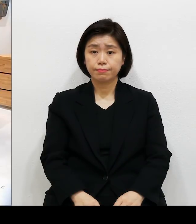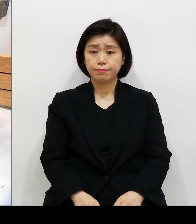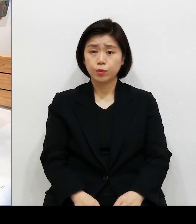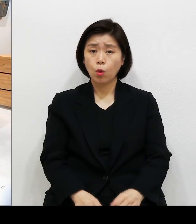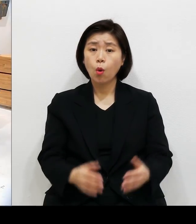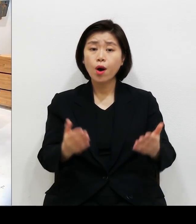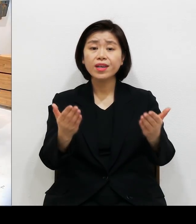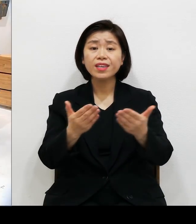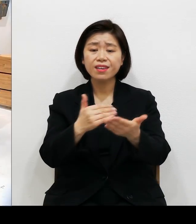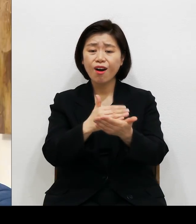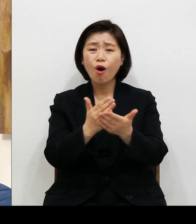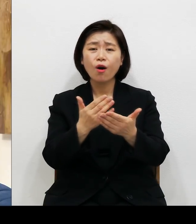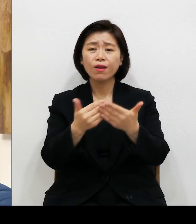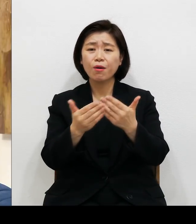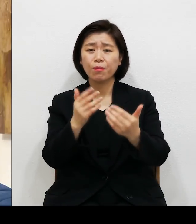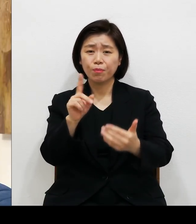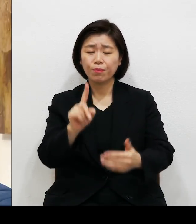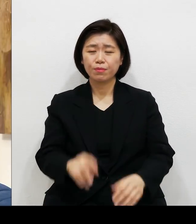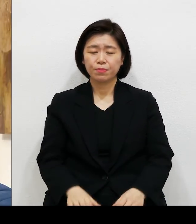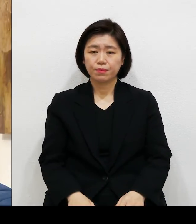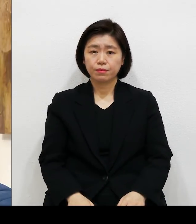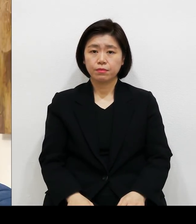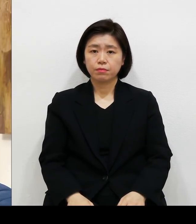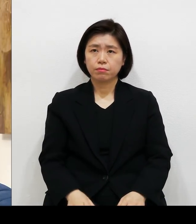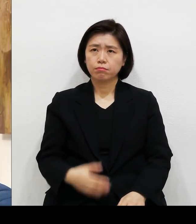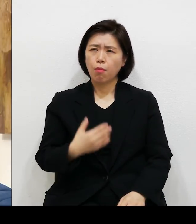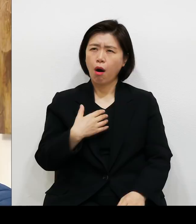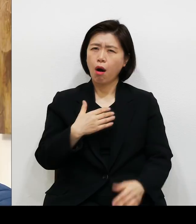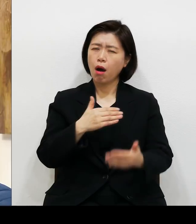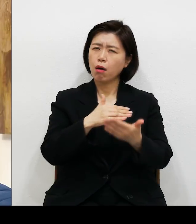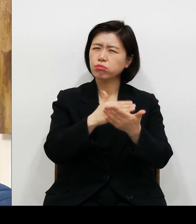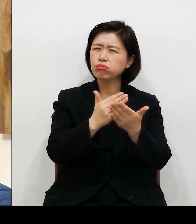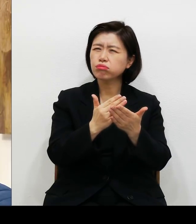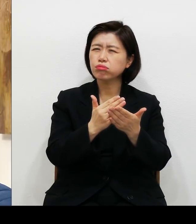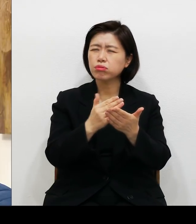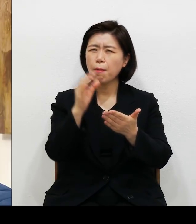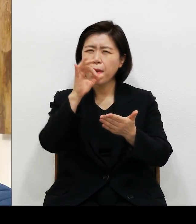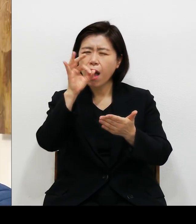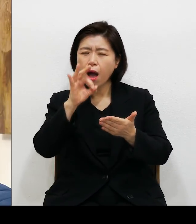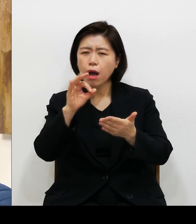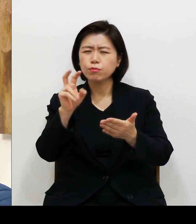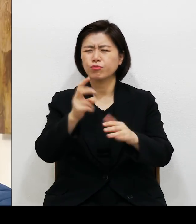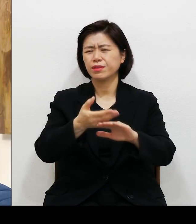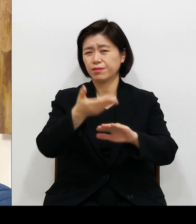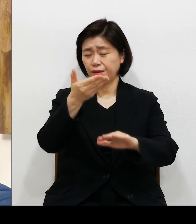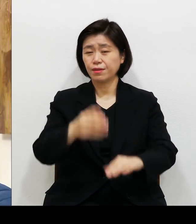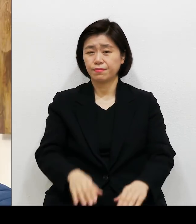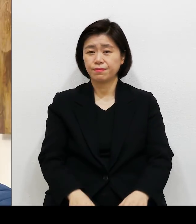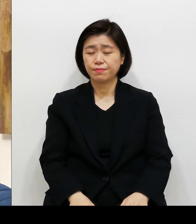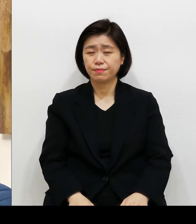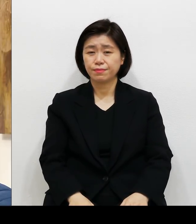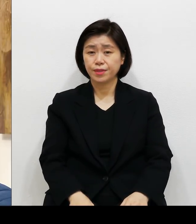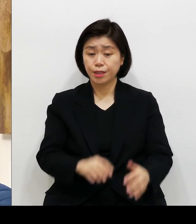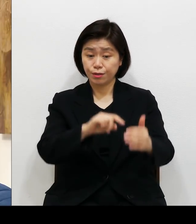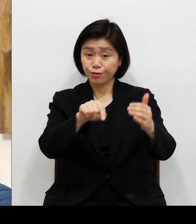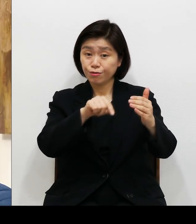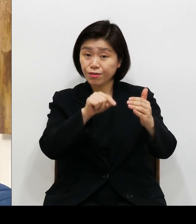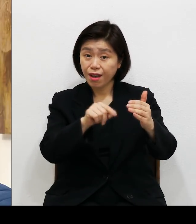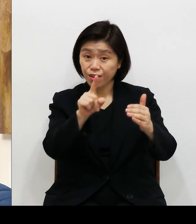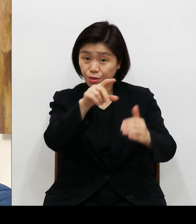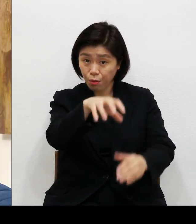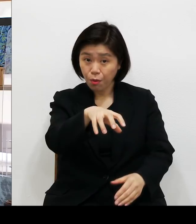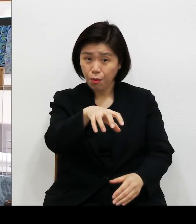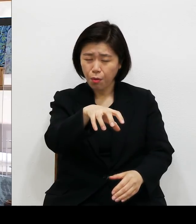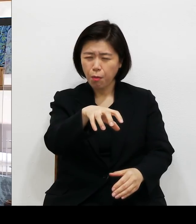어떤 일을 하셨어요 당시에? 정말 한 20군데가 넘게 그러고 일자리를 구하러 다녔고 예. 그중에 한 10군데는 정말